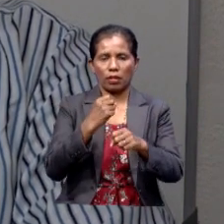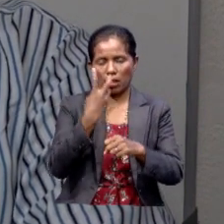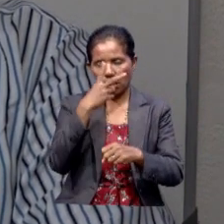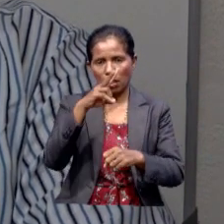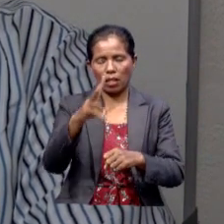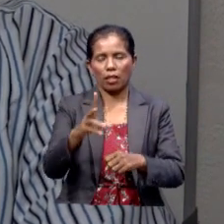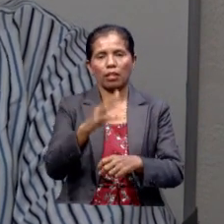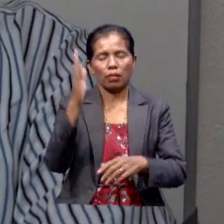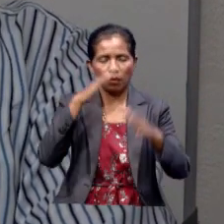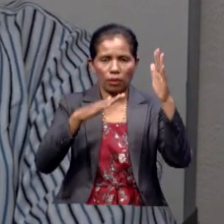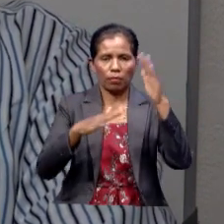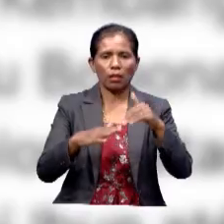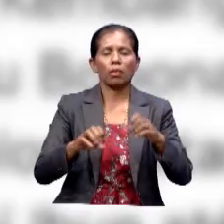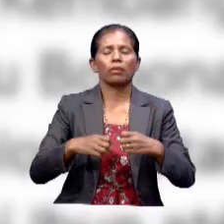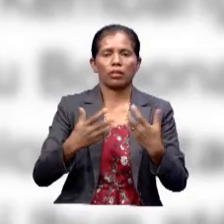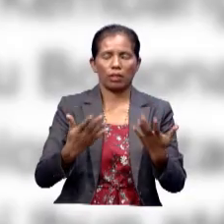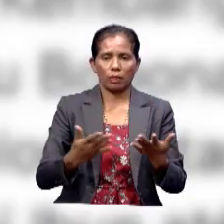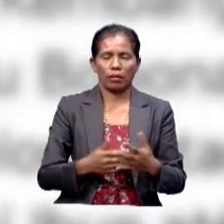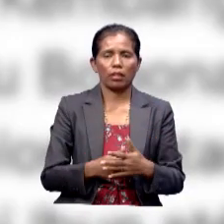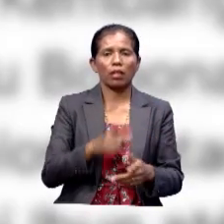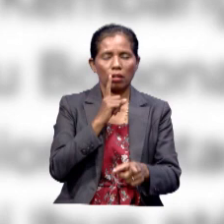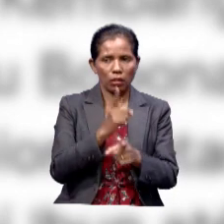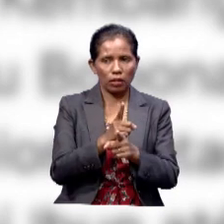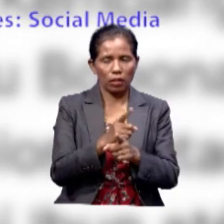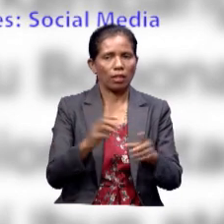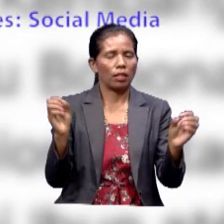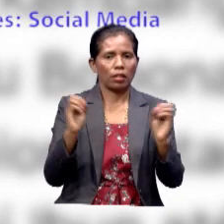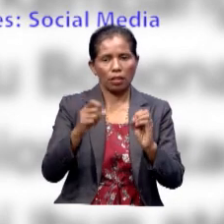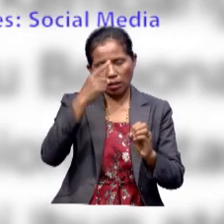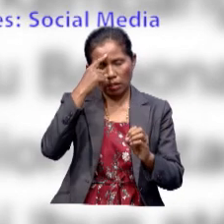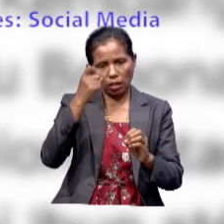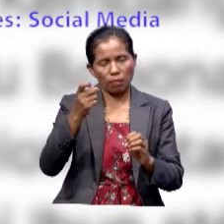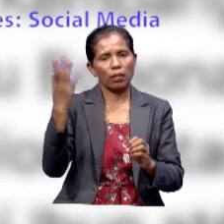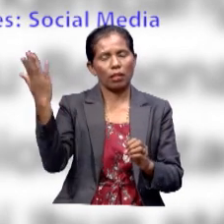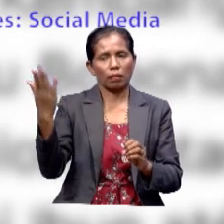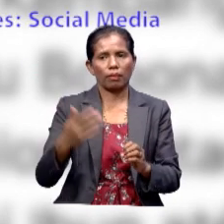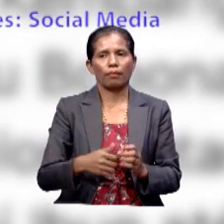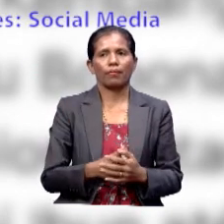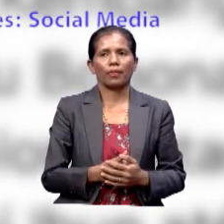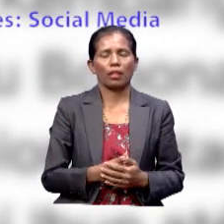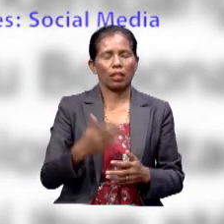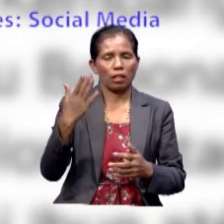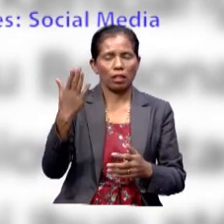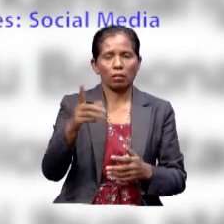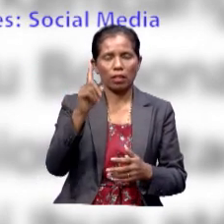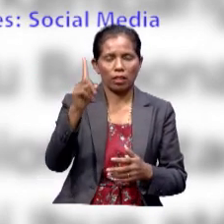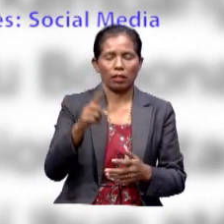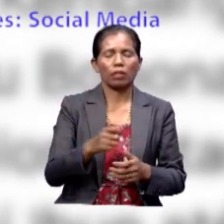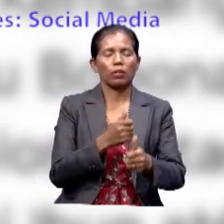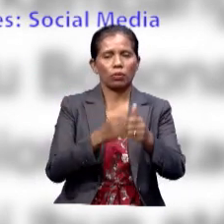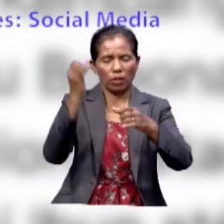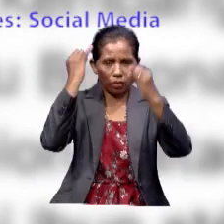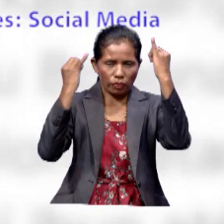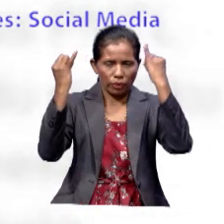motivu akontesimentu ne uisa tebes kalai tamba ia neba ia buat rua ida maka tur informasaun kata